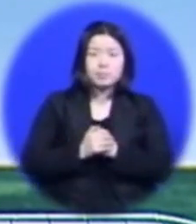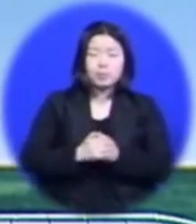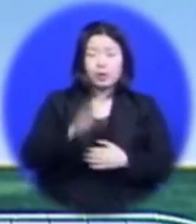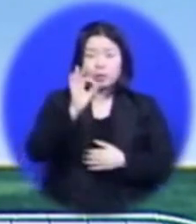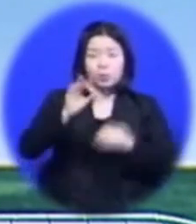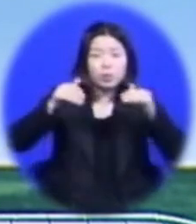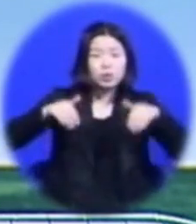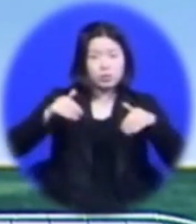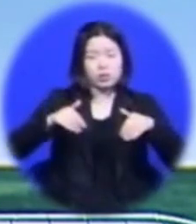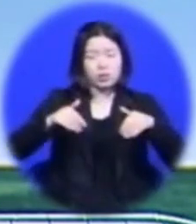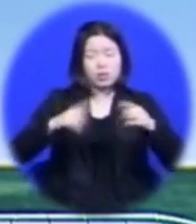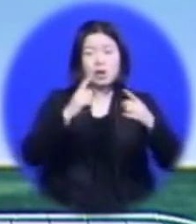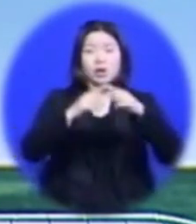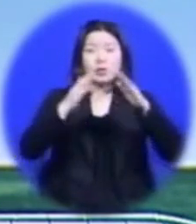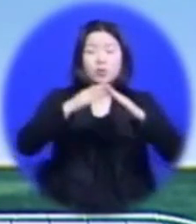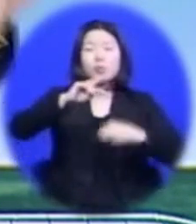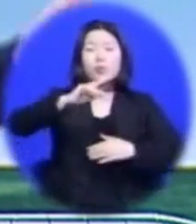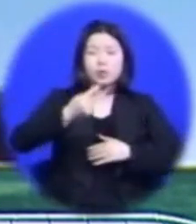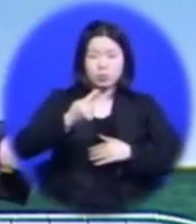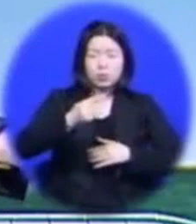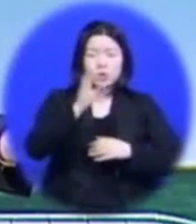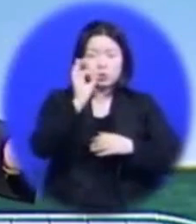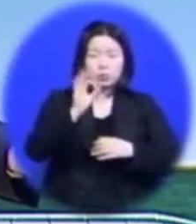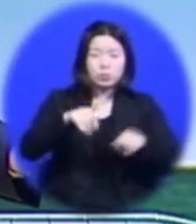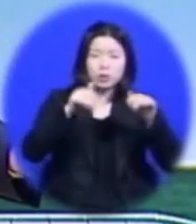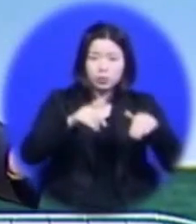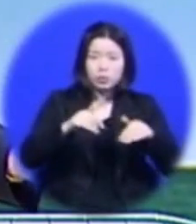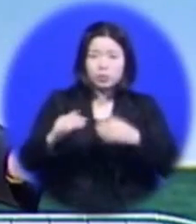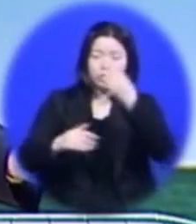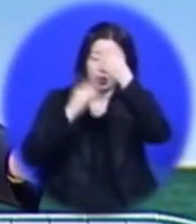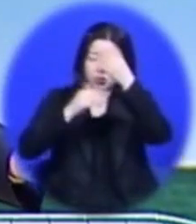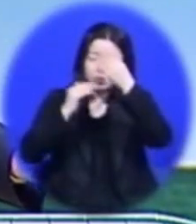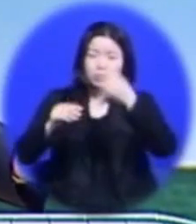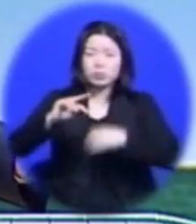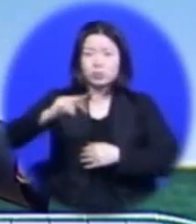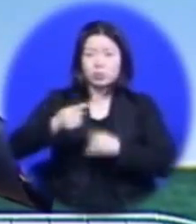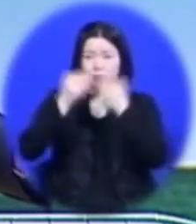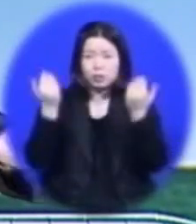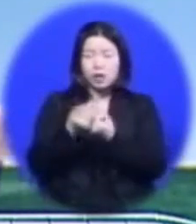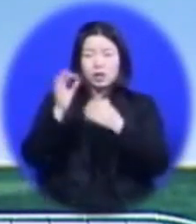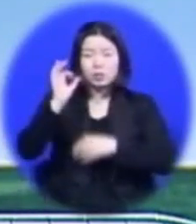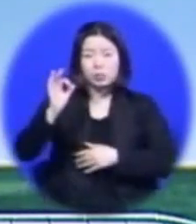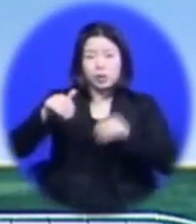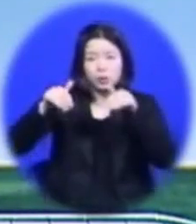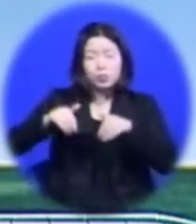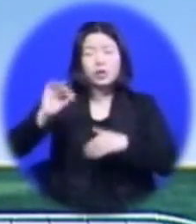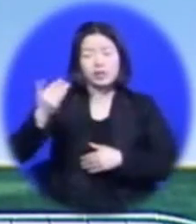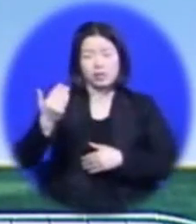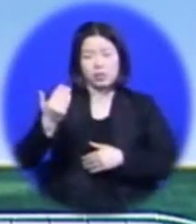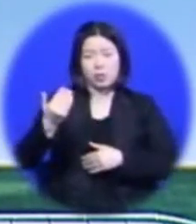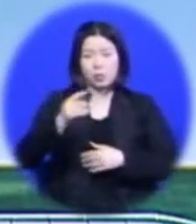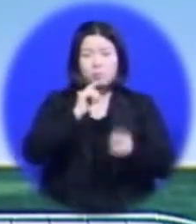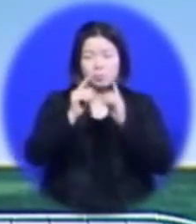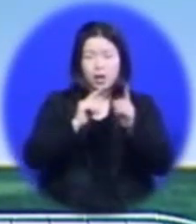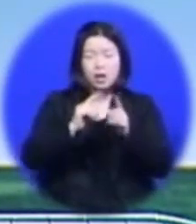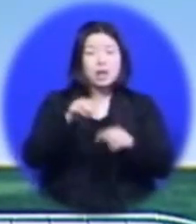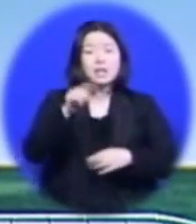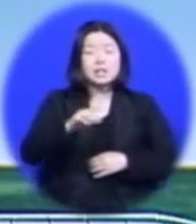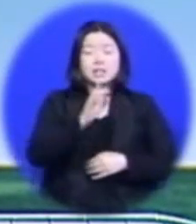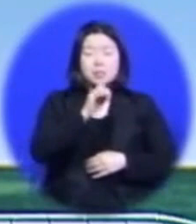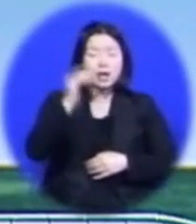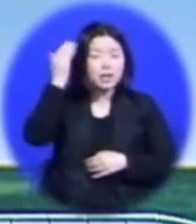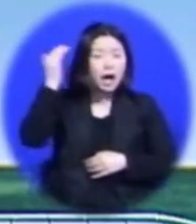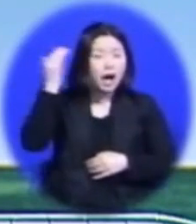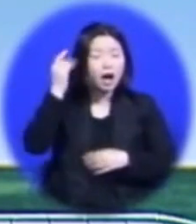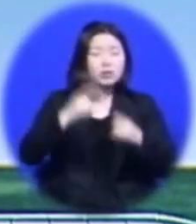돈의 노예, 교회도 돈의 노예고 성도들도 다 돈의 노예가 됐다는 겁니다. 이 말은 한국교회가 율법주의에